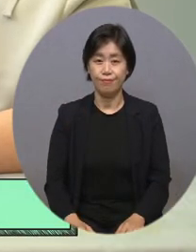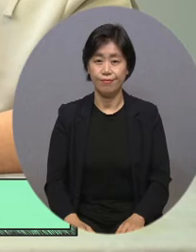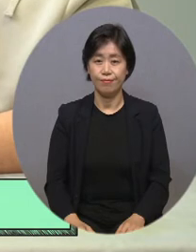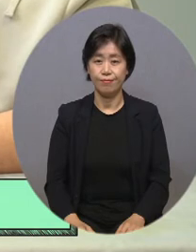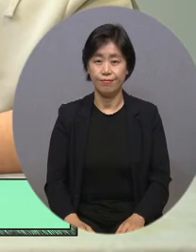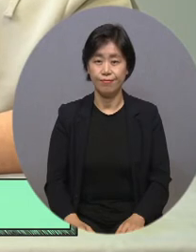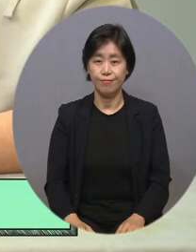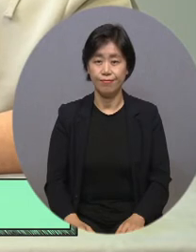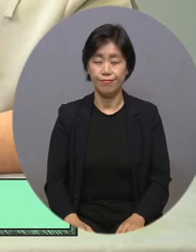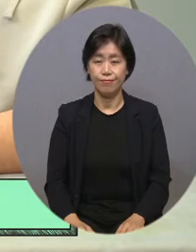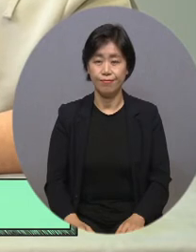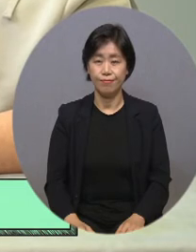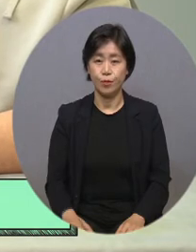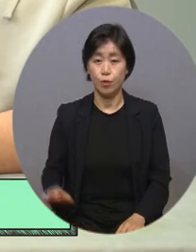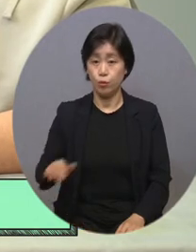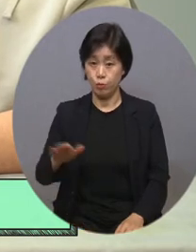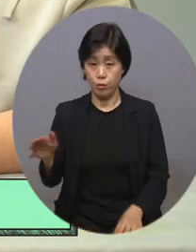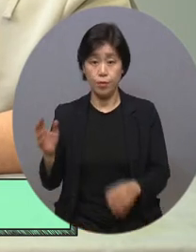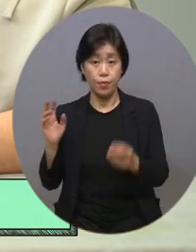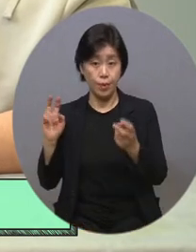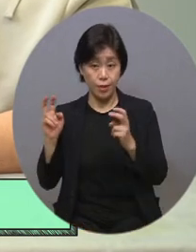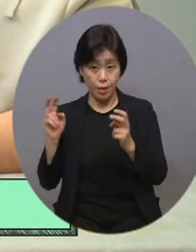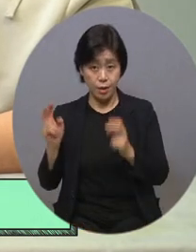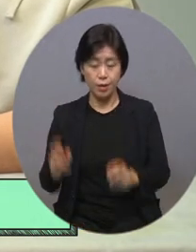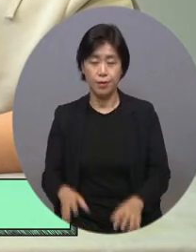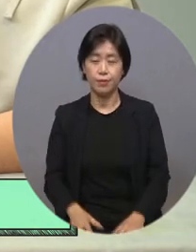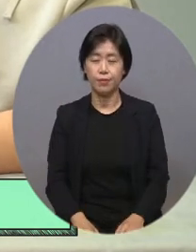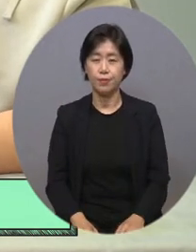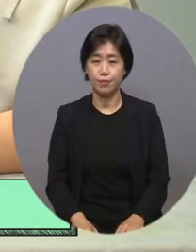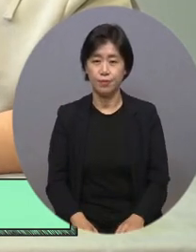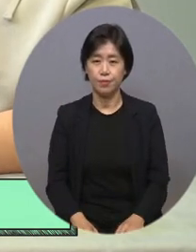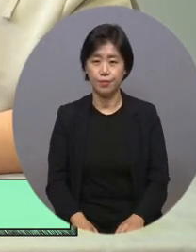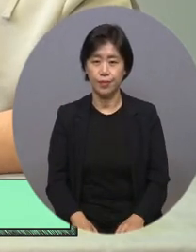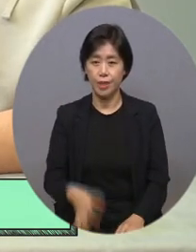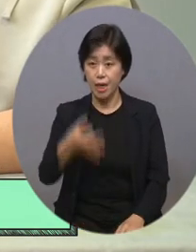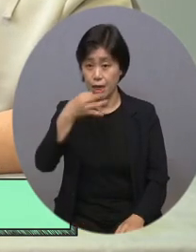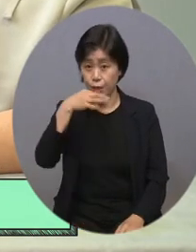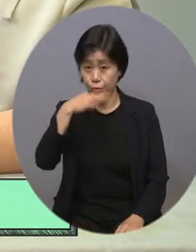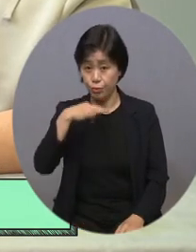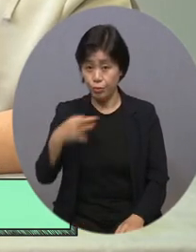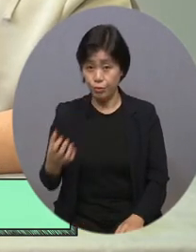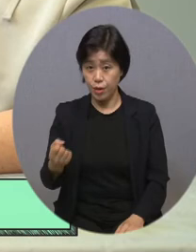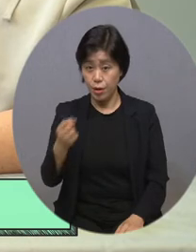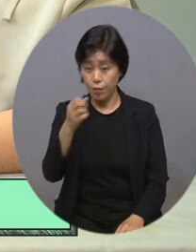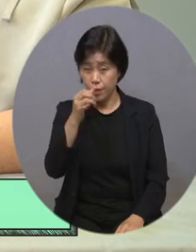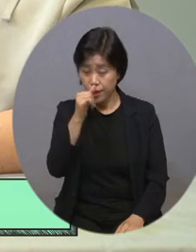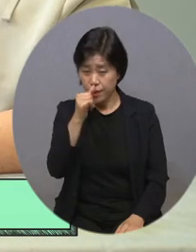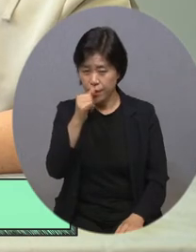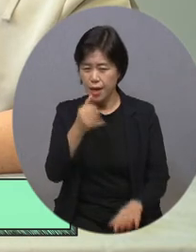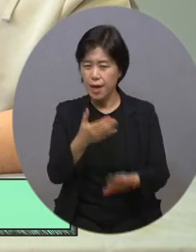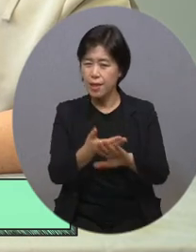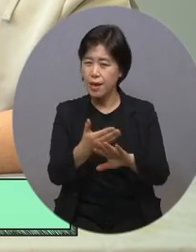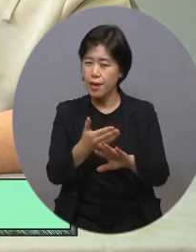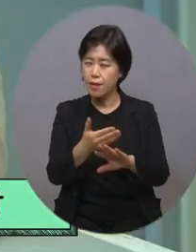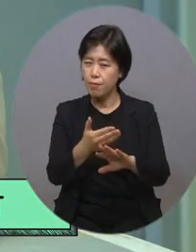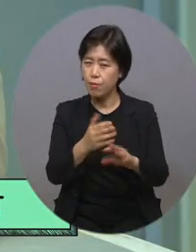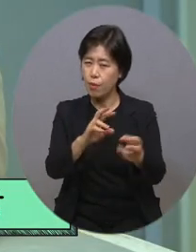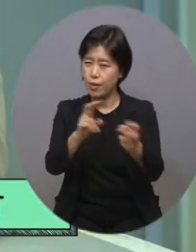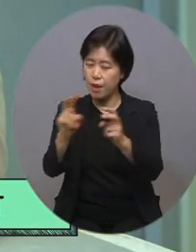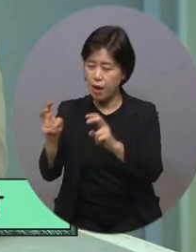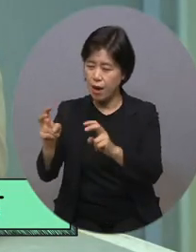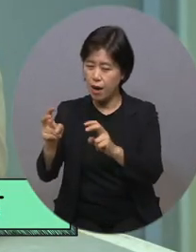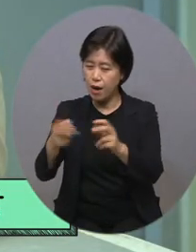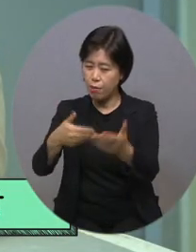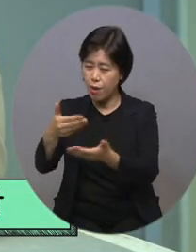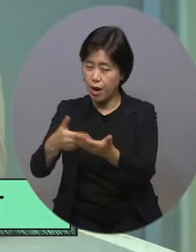어쨌든 간에 저희가 그 일반 그런 영리를 취급하는 그런 업체들과는 좀 다른 부분이 좀 있어서